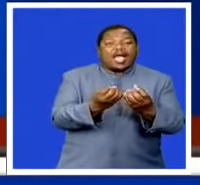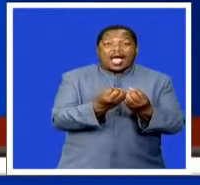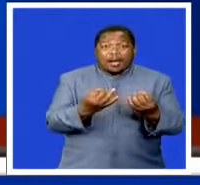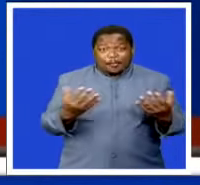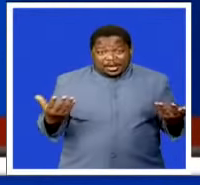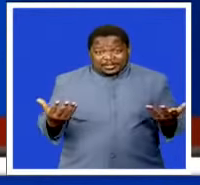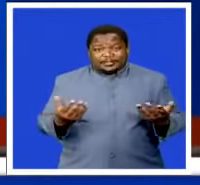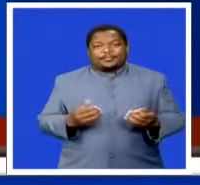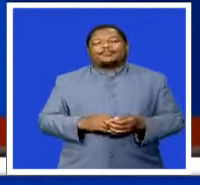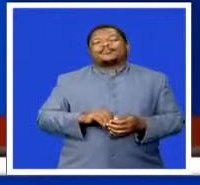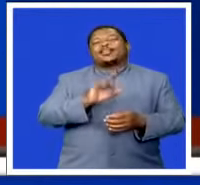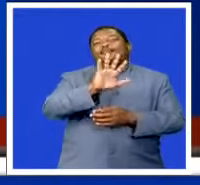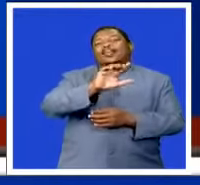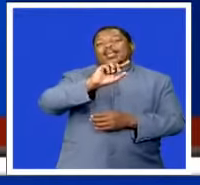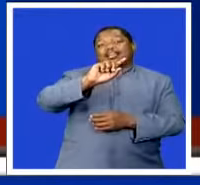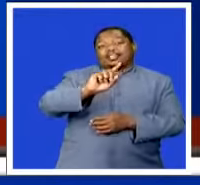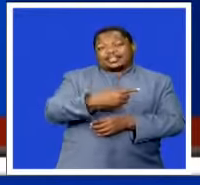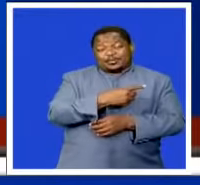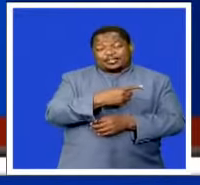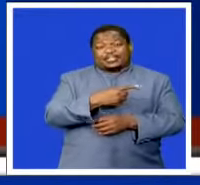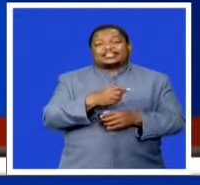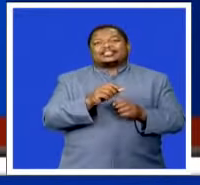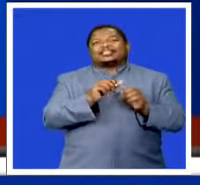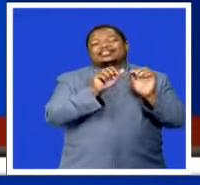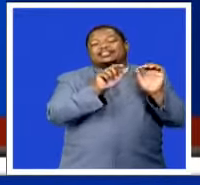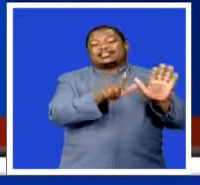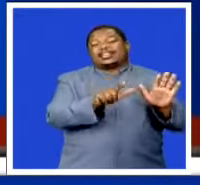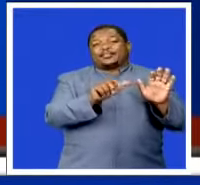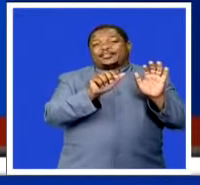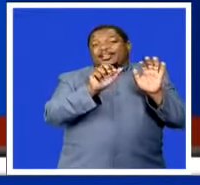semaswati letfolakele nalomkhuhlane